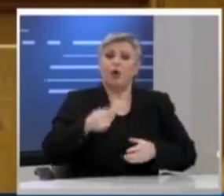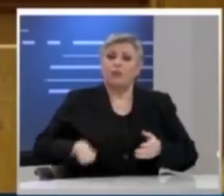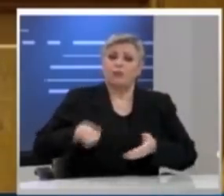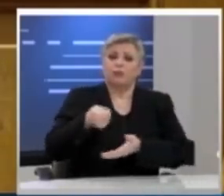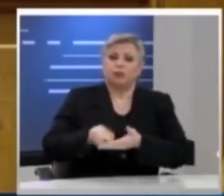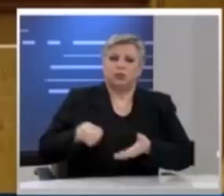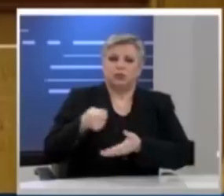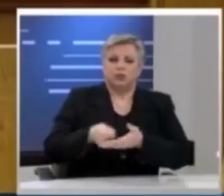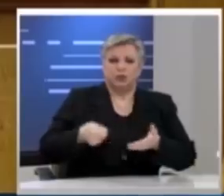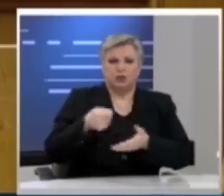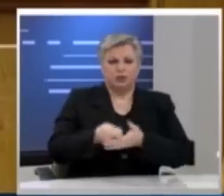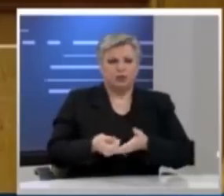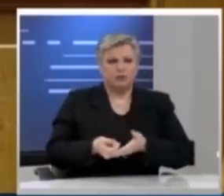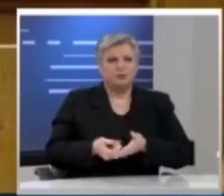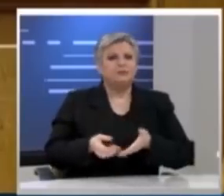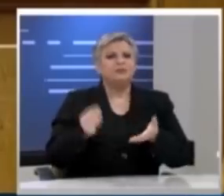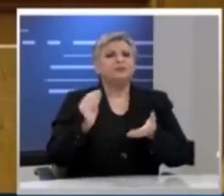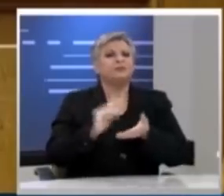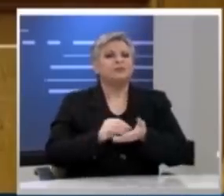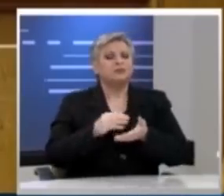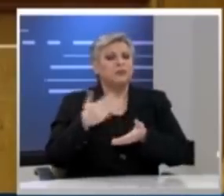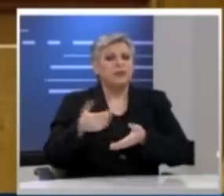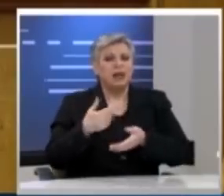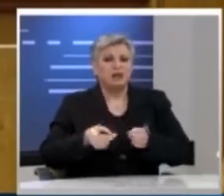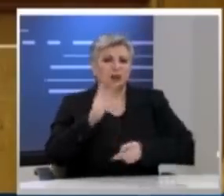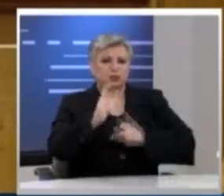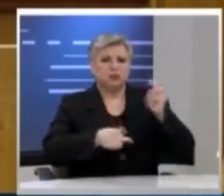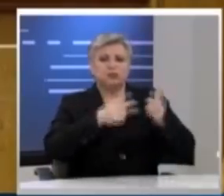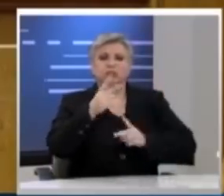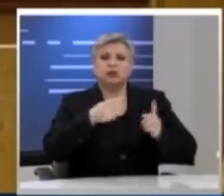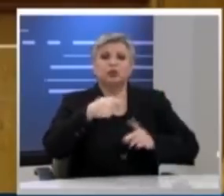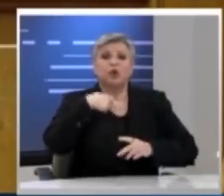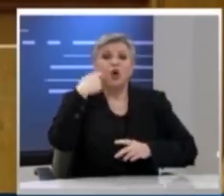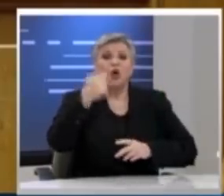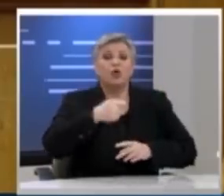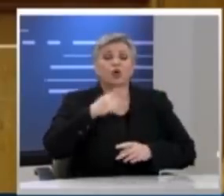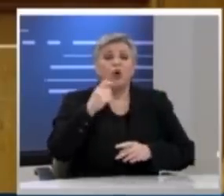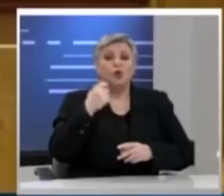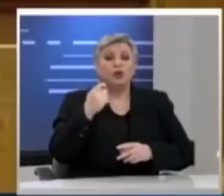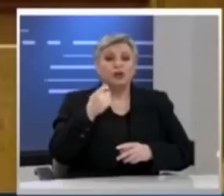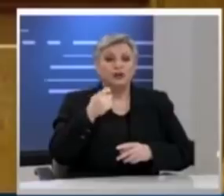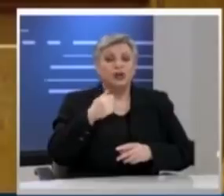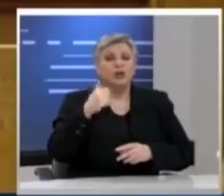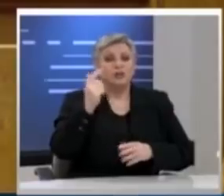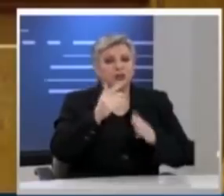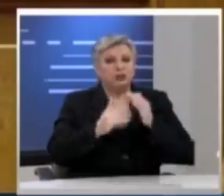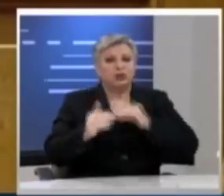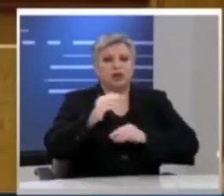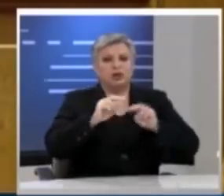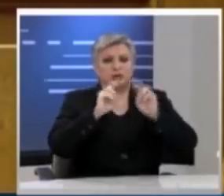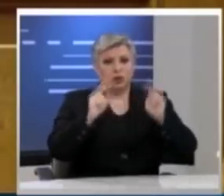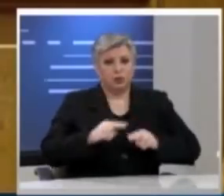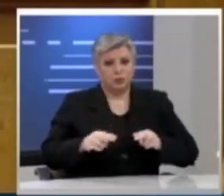στους γονείς της ανώτατης συνομοσπονδίας γονέων μαθητών ελλάδας που ούτε μία φορά δεν τους έχετε